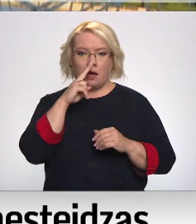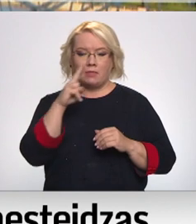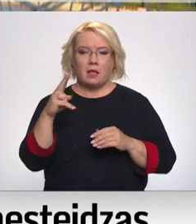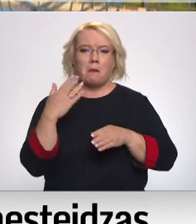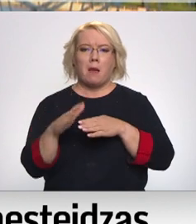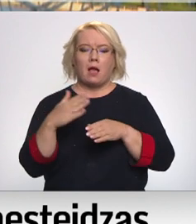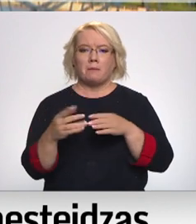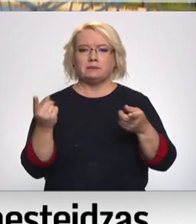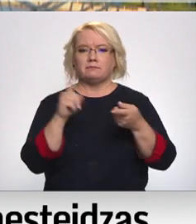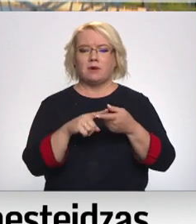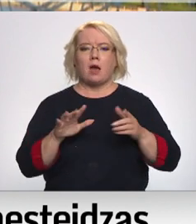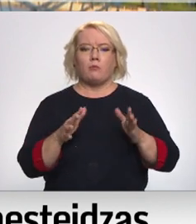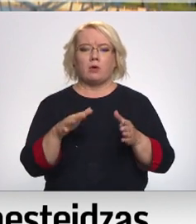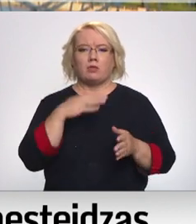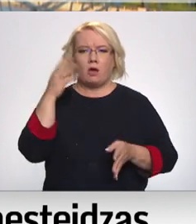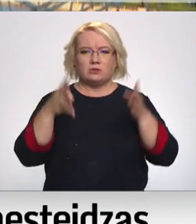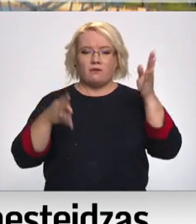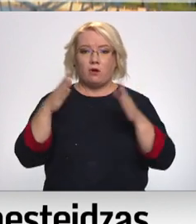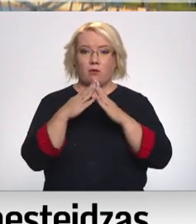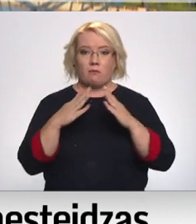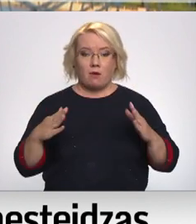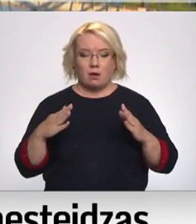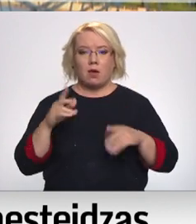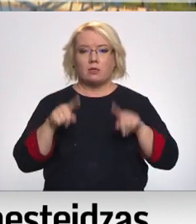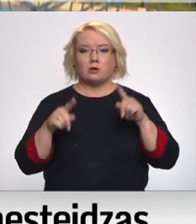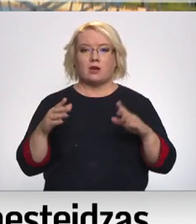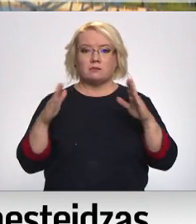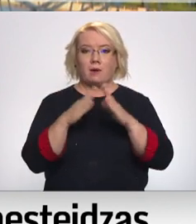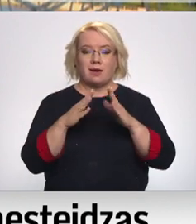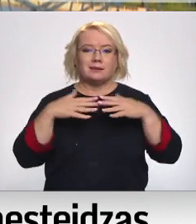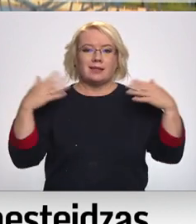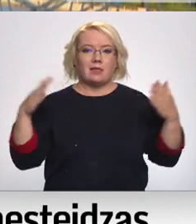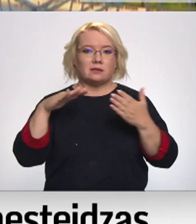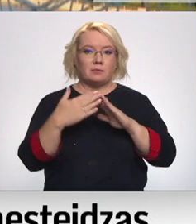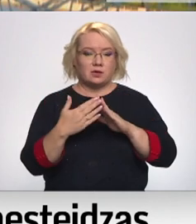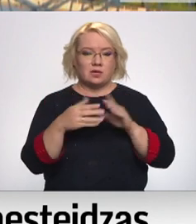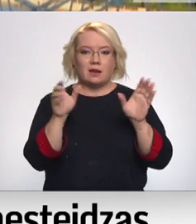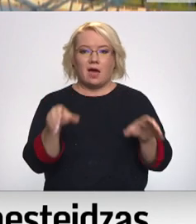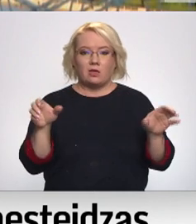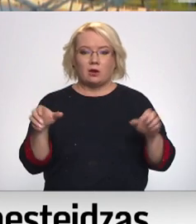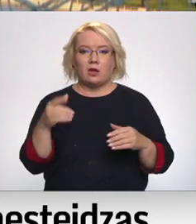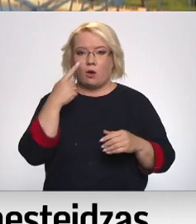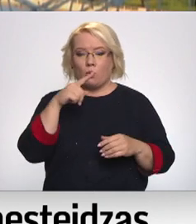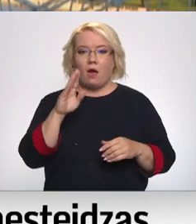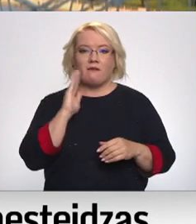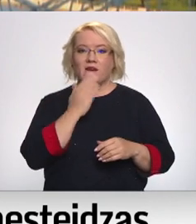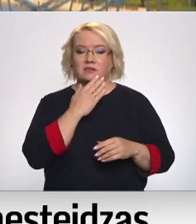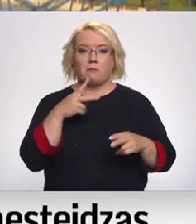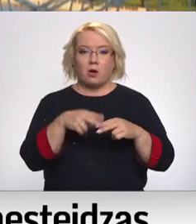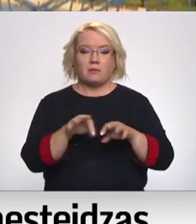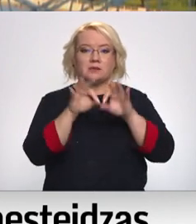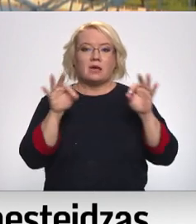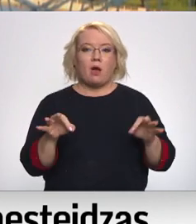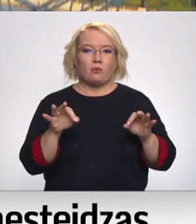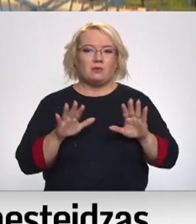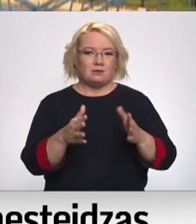pieslēgt pie apkures daudzdzīvokļu namus. Atsevišķās ēkās Latvijas lielākajās pilsētās radiatori kopš vasaras pārtraukuma atsākuši